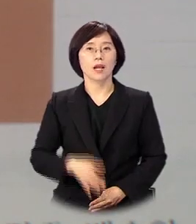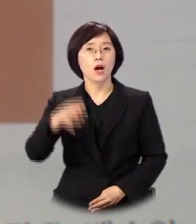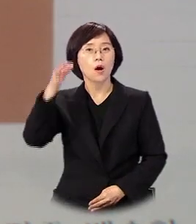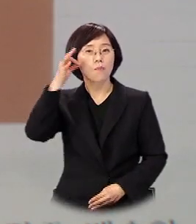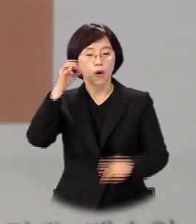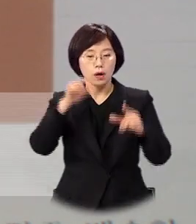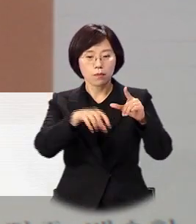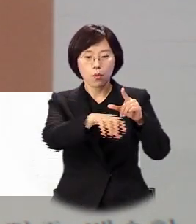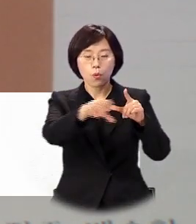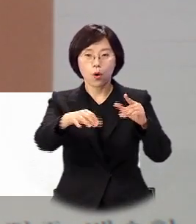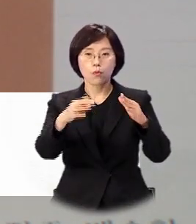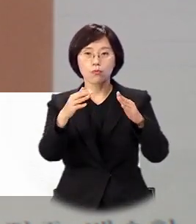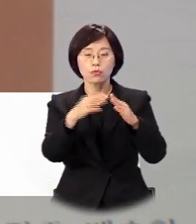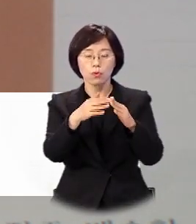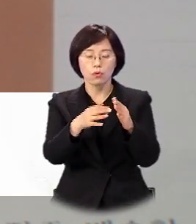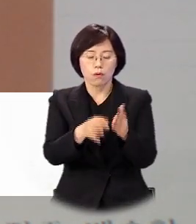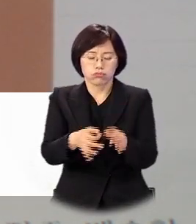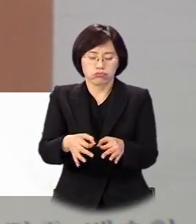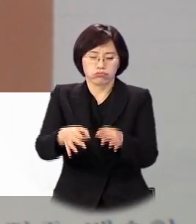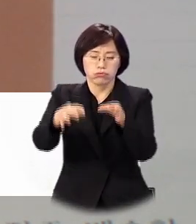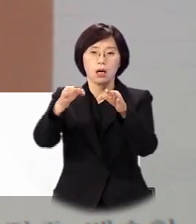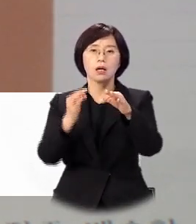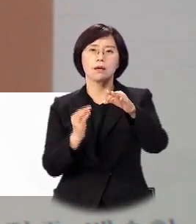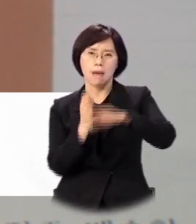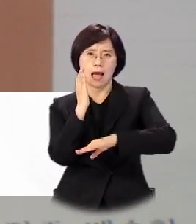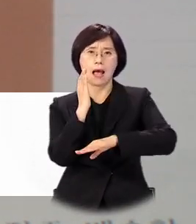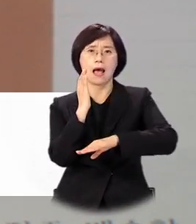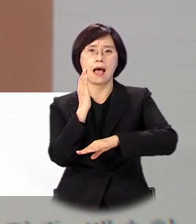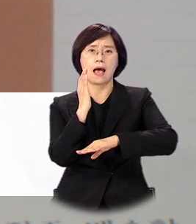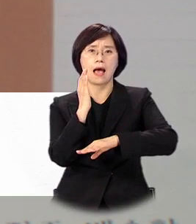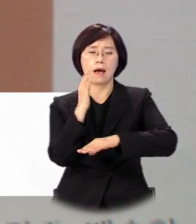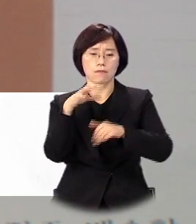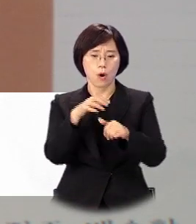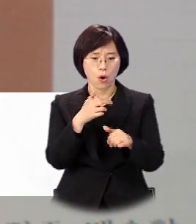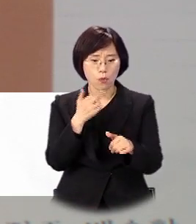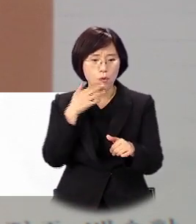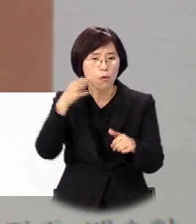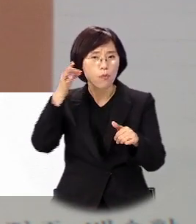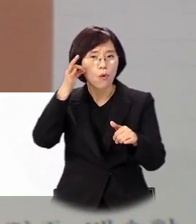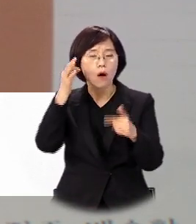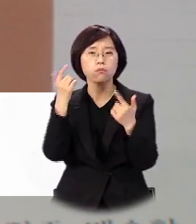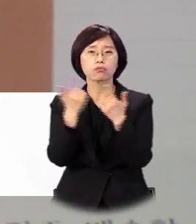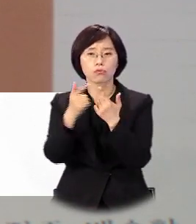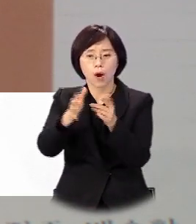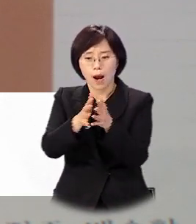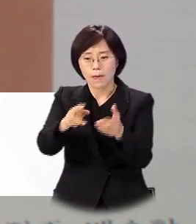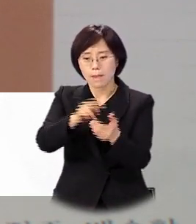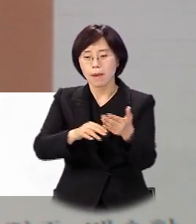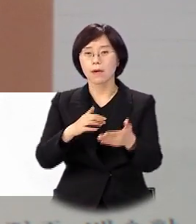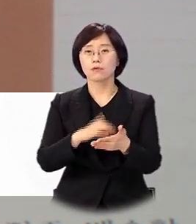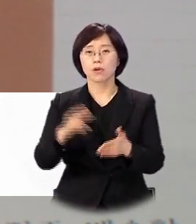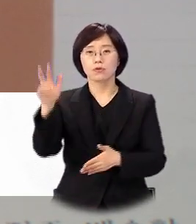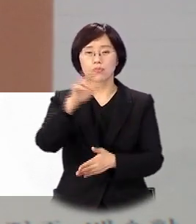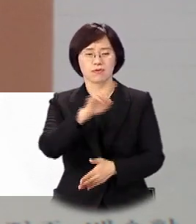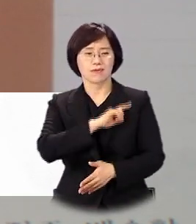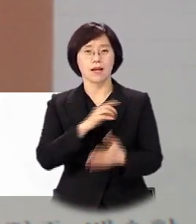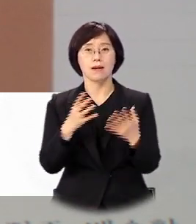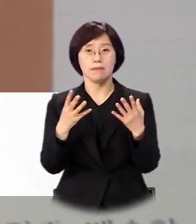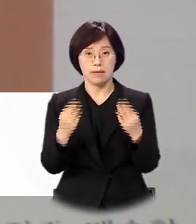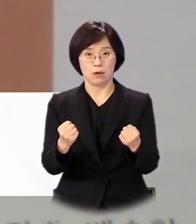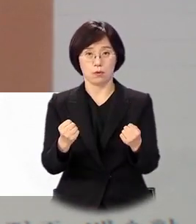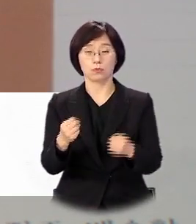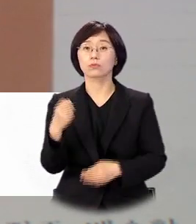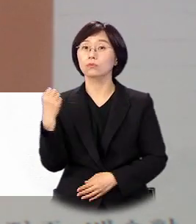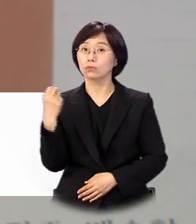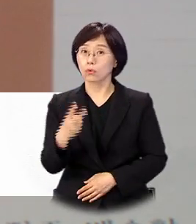포항 일부 지역의 부동산 과열 현상이 도를 넘고 있습니다. 비규제 지역인 포항 북구의 아파트 매매 건수가 전국 최다를